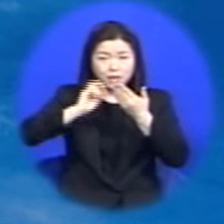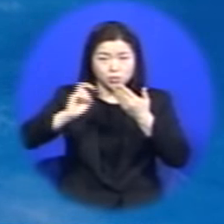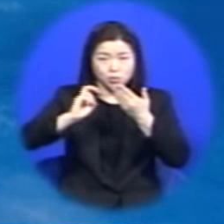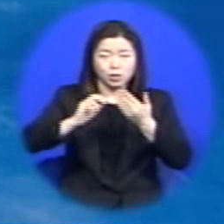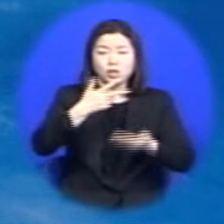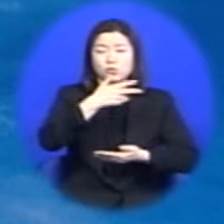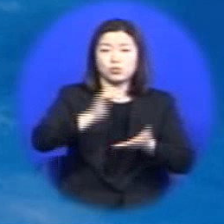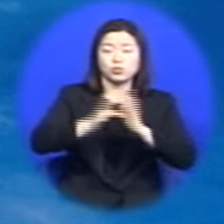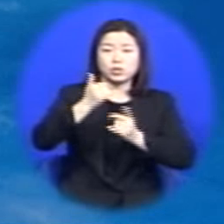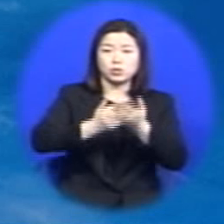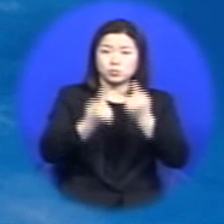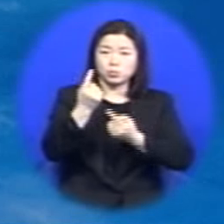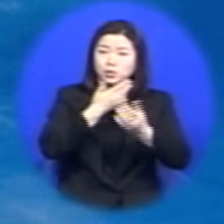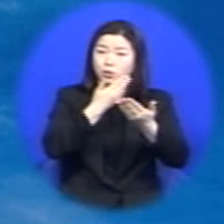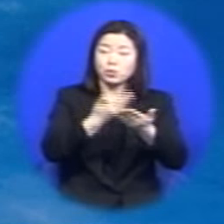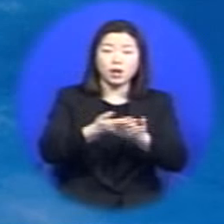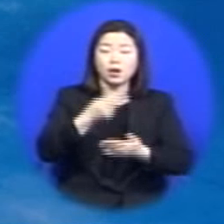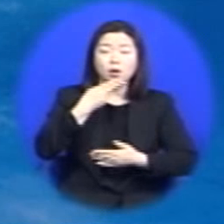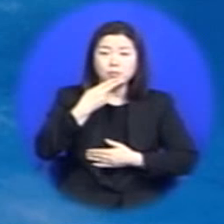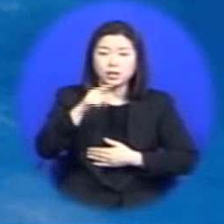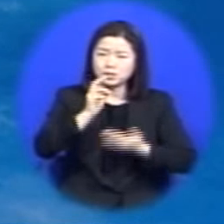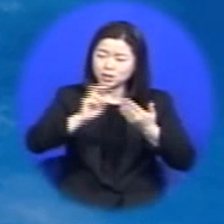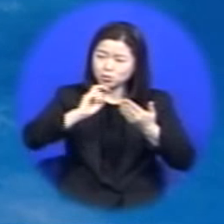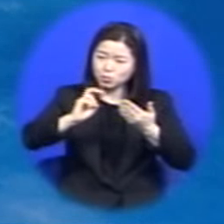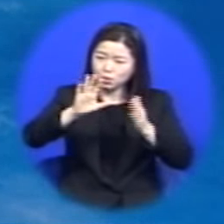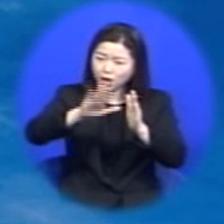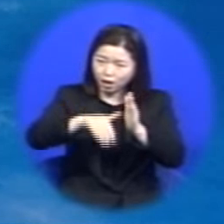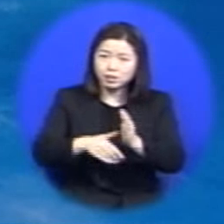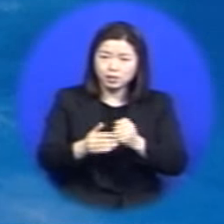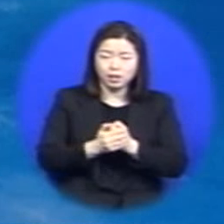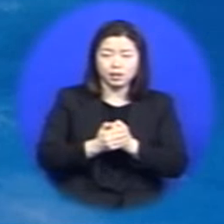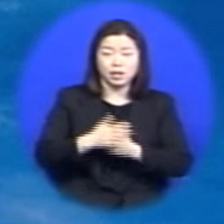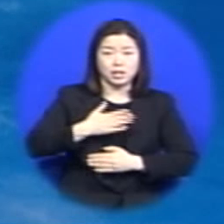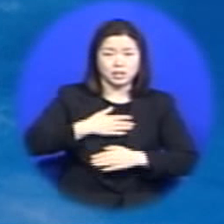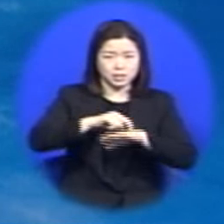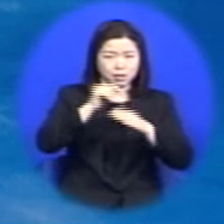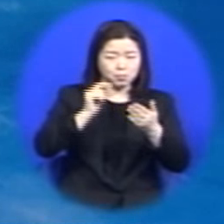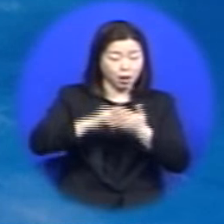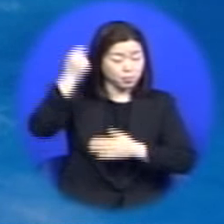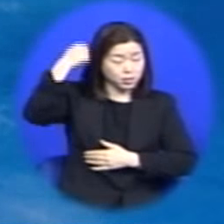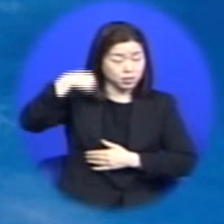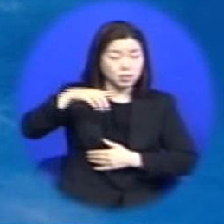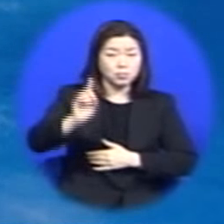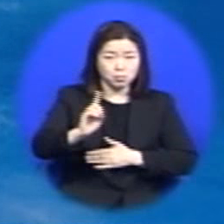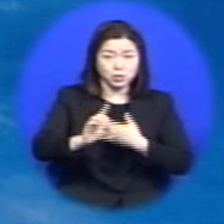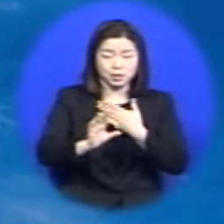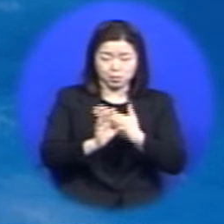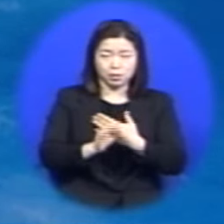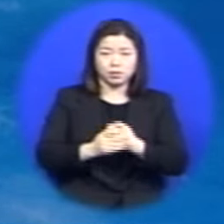찬송을 불렀습니다. 근데 찬송을 부르는데 제 마음의 느낌에